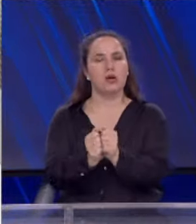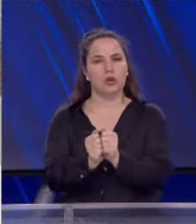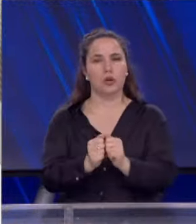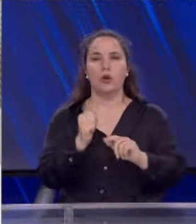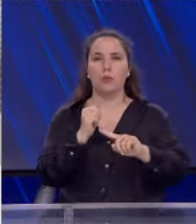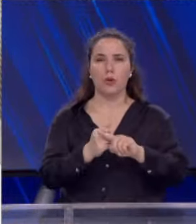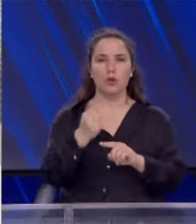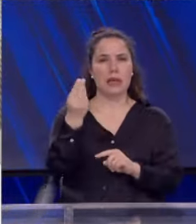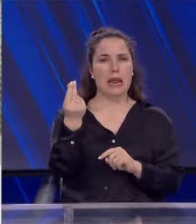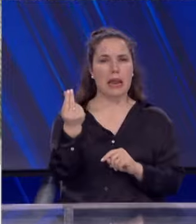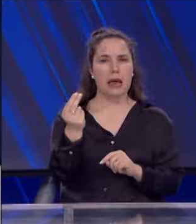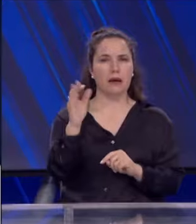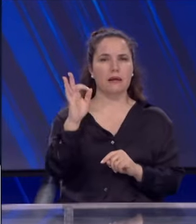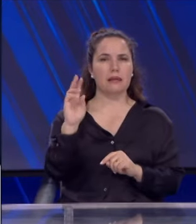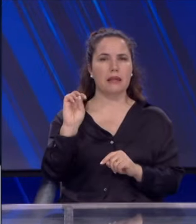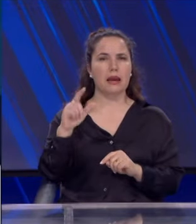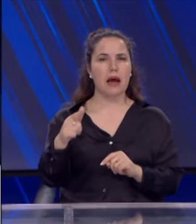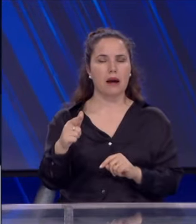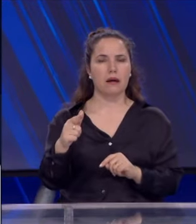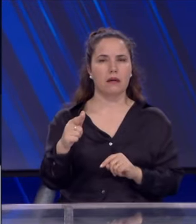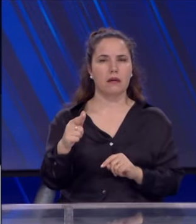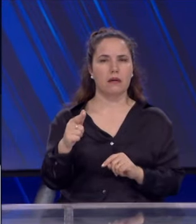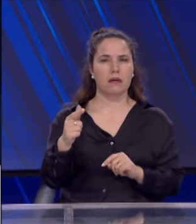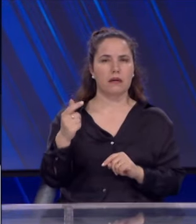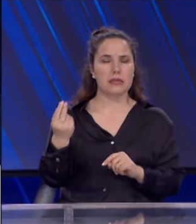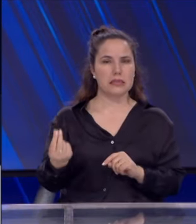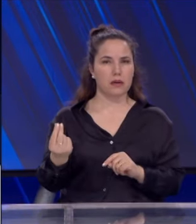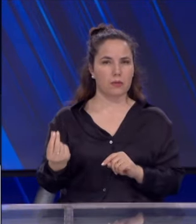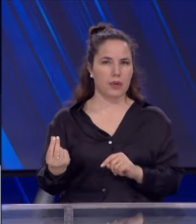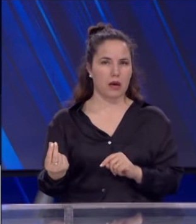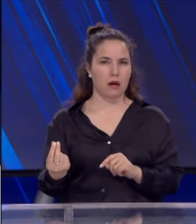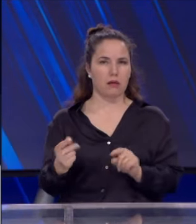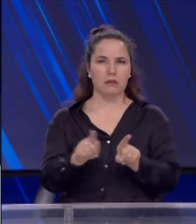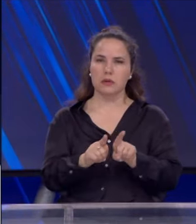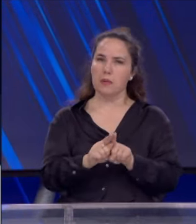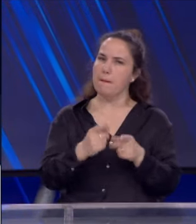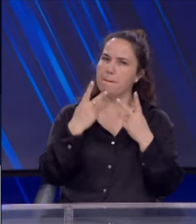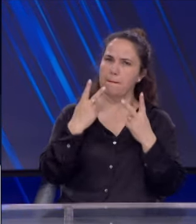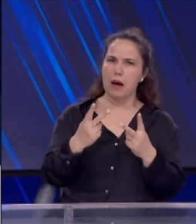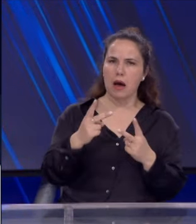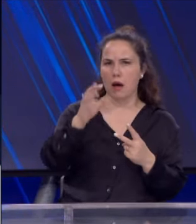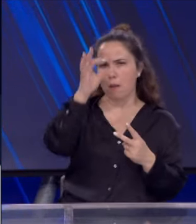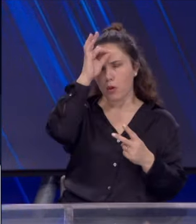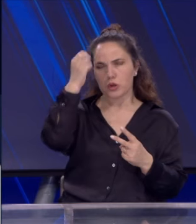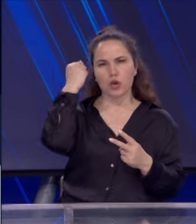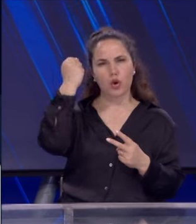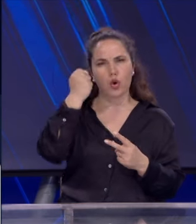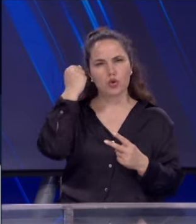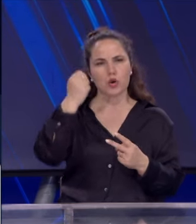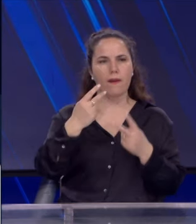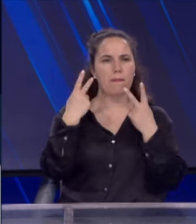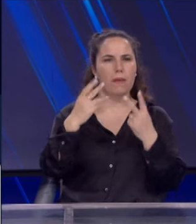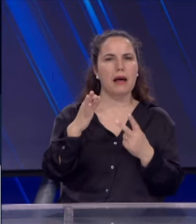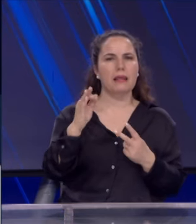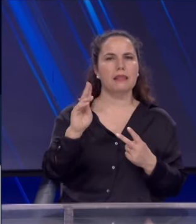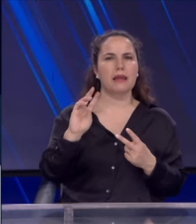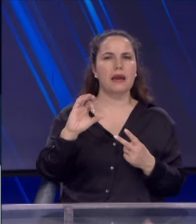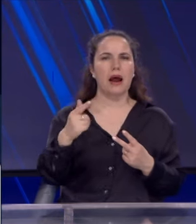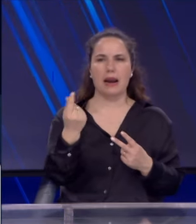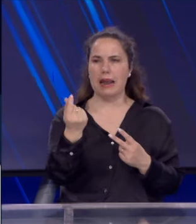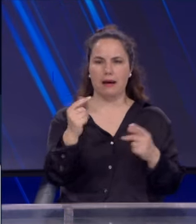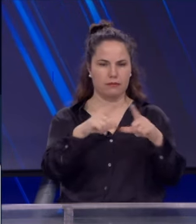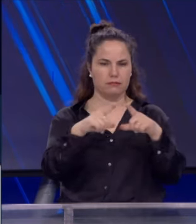nga autoritetet e Kosovës. Jemi të shqetësuar edhe nga veprimet e policisë së Kosovës për sekuestrimin e dinarit serb dhe veturës